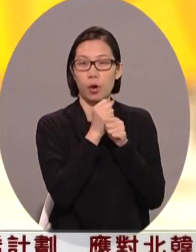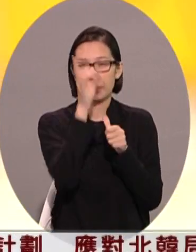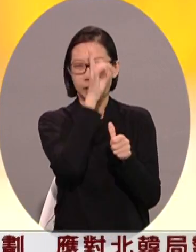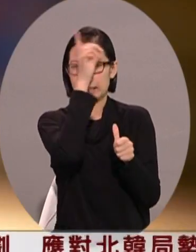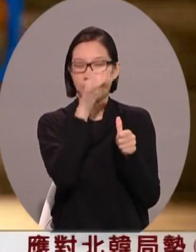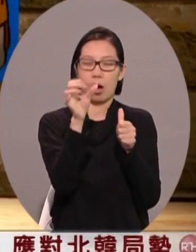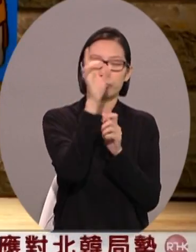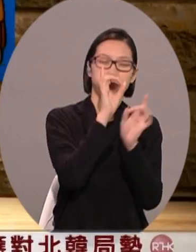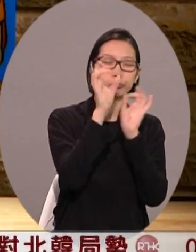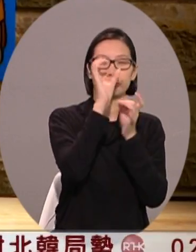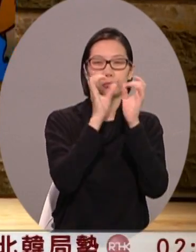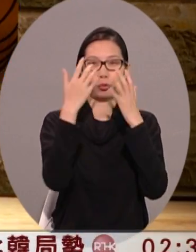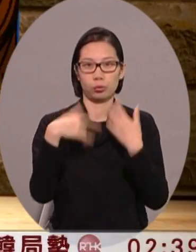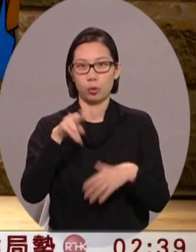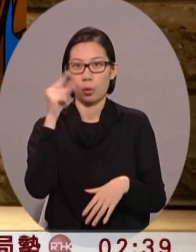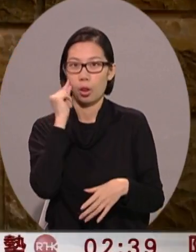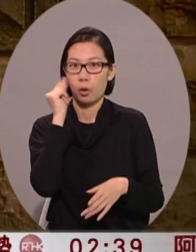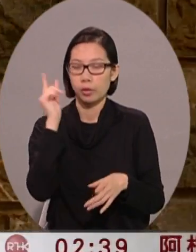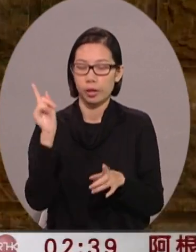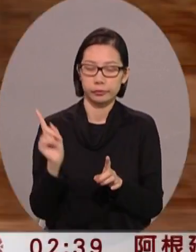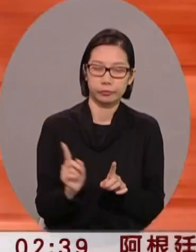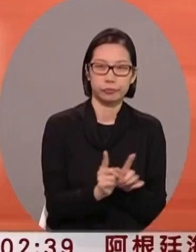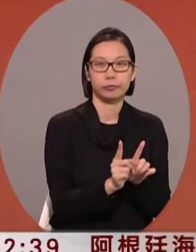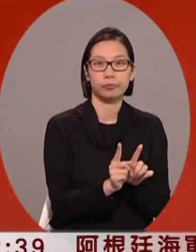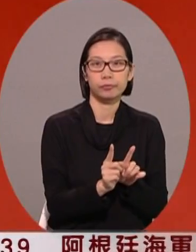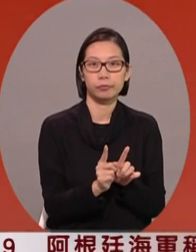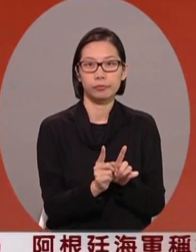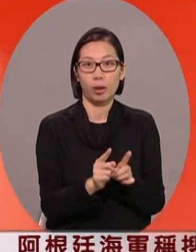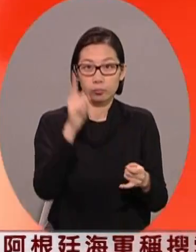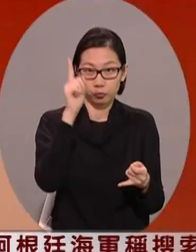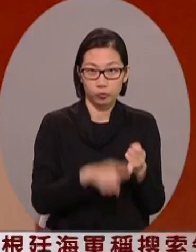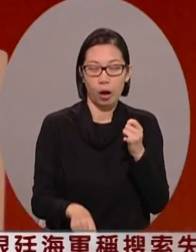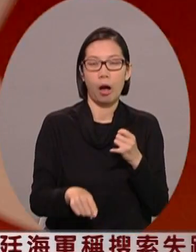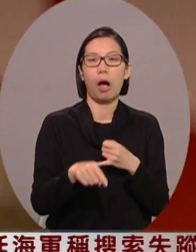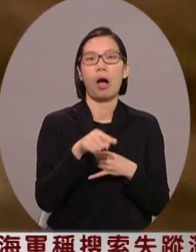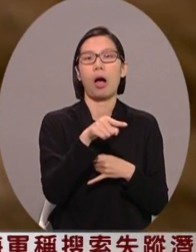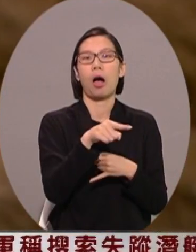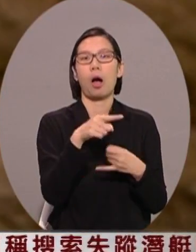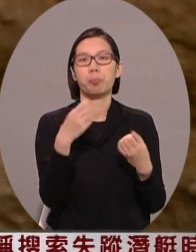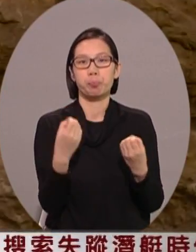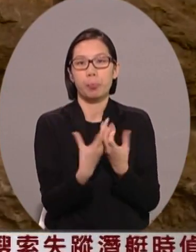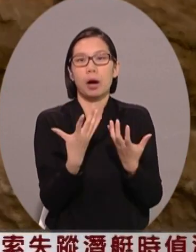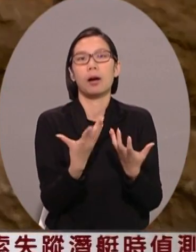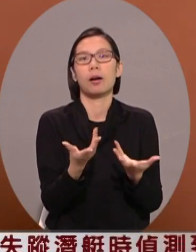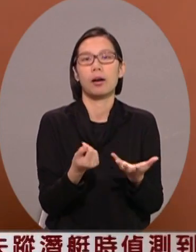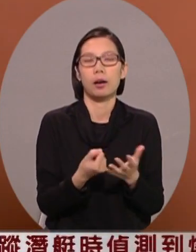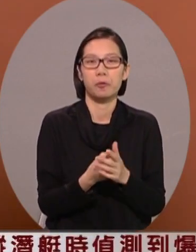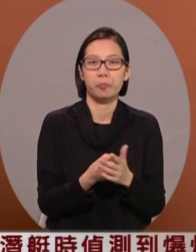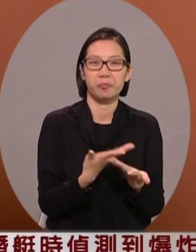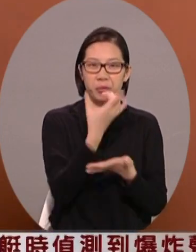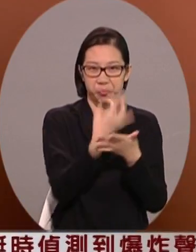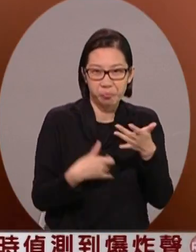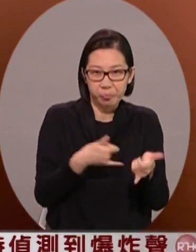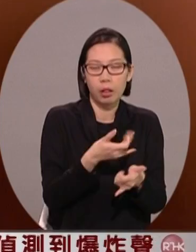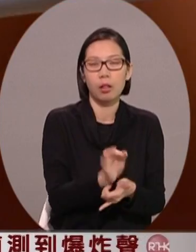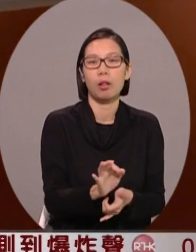他，安排孤男寡女共处一室。就是这样，鸠摩罗什就破了戒。